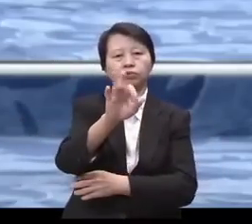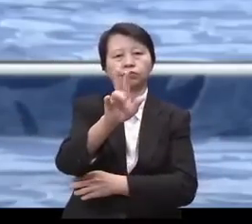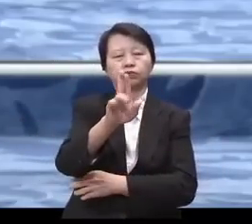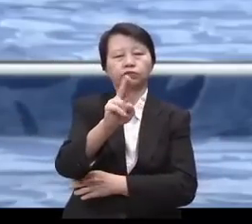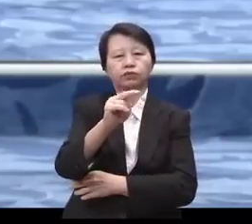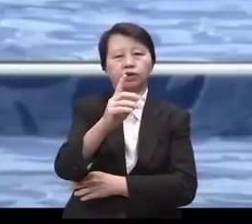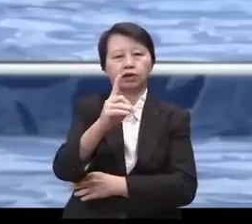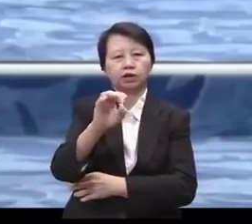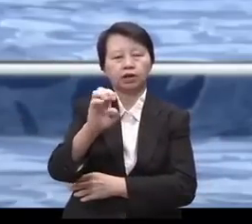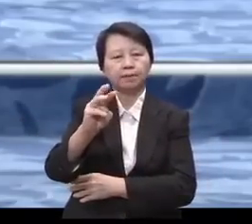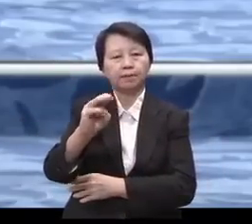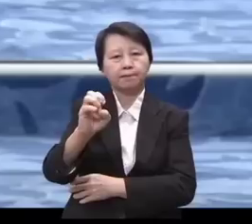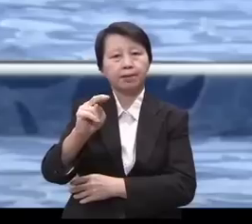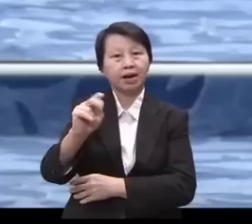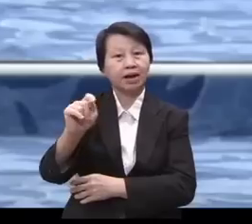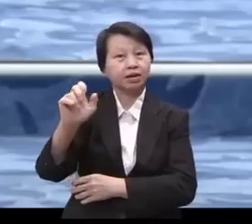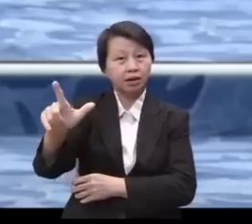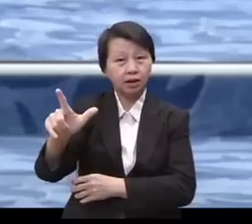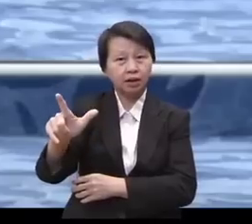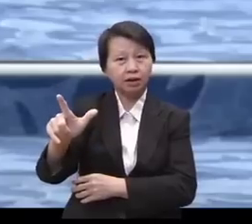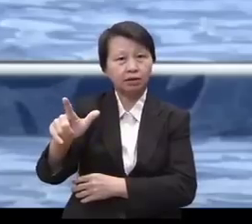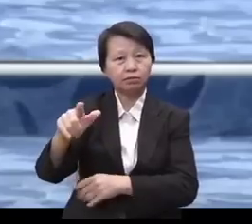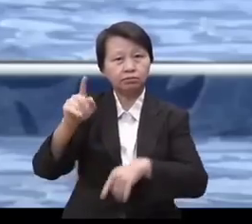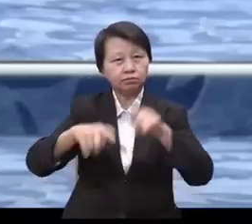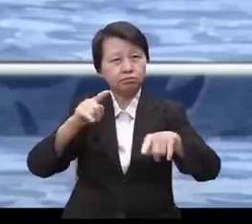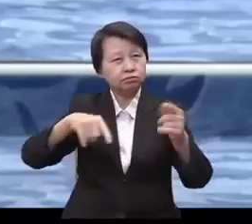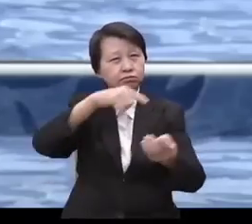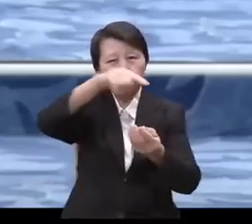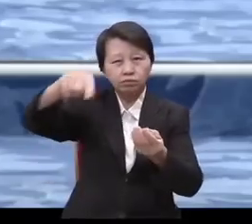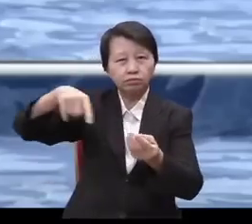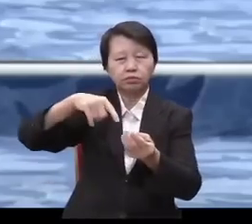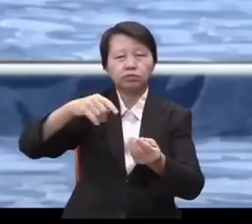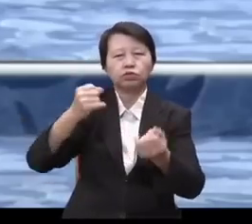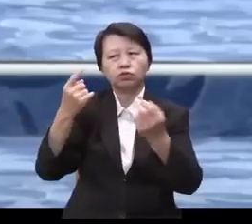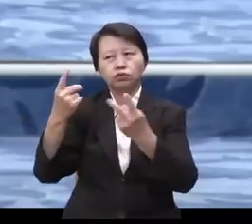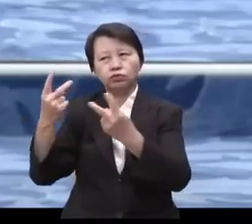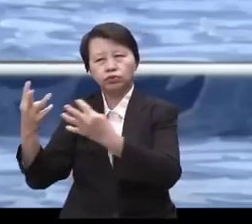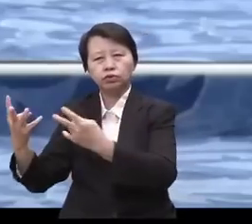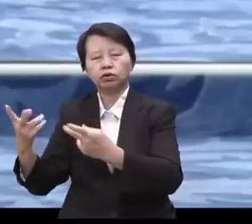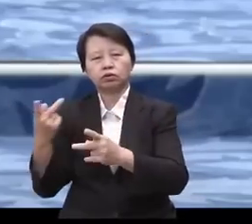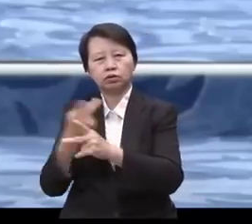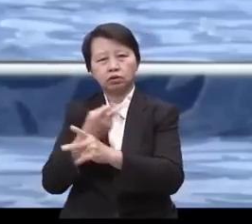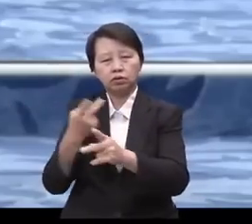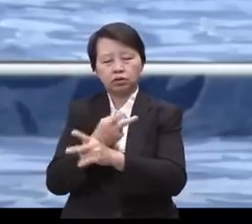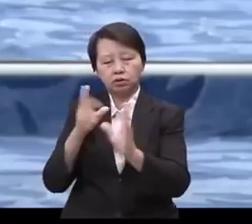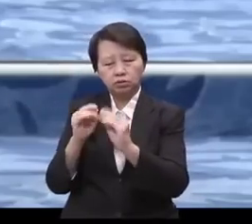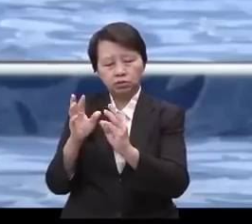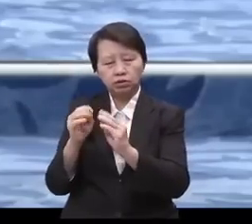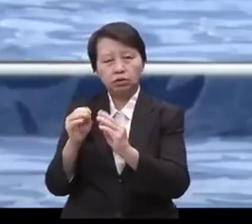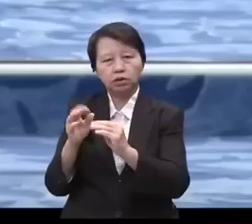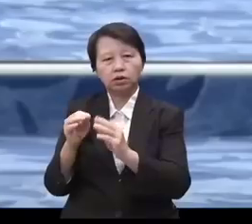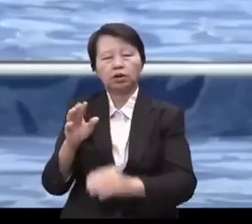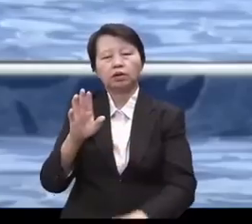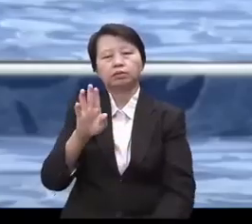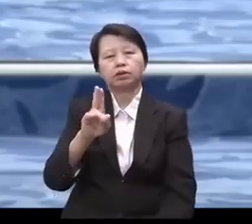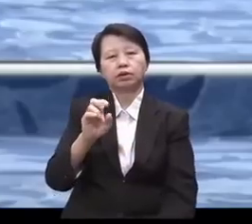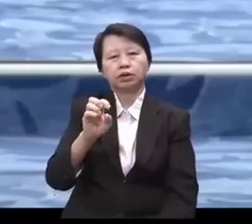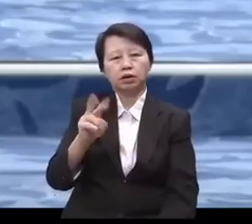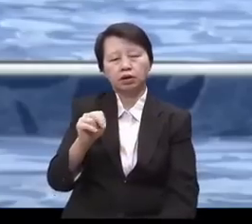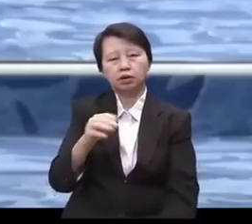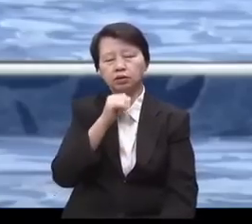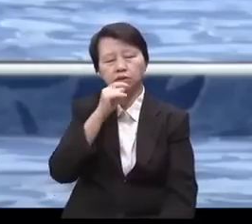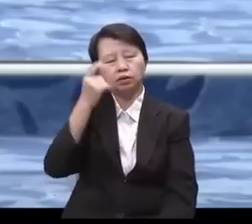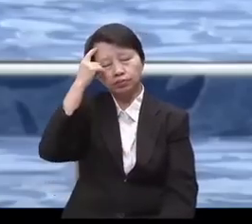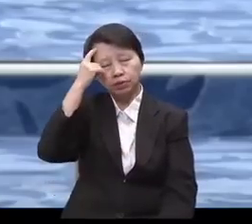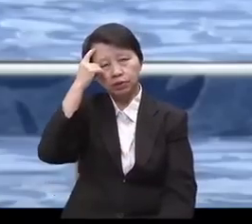dari beberapa kali mesyuarat jawatankuasa kewangan Bank Negara, tidak menaikkan,